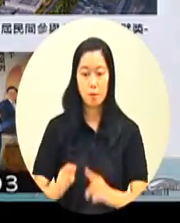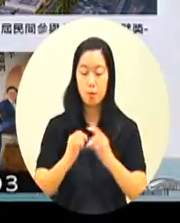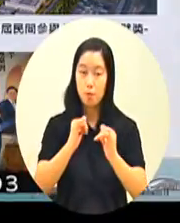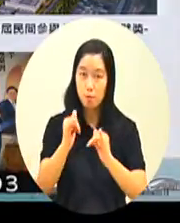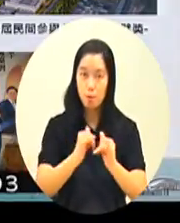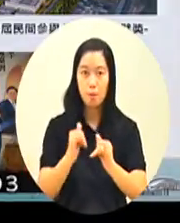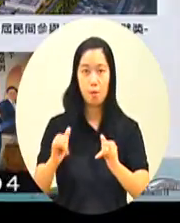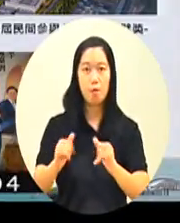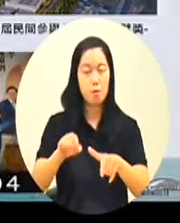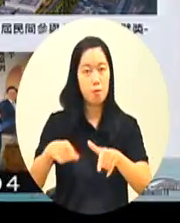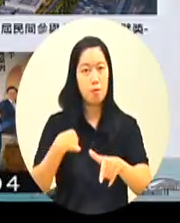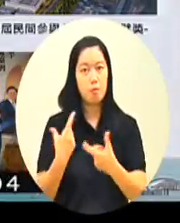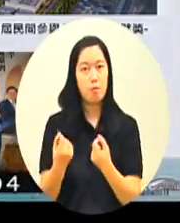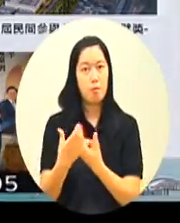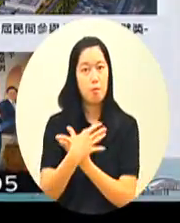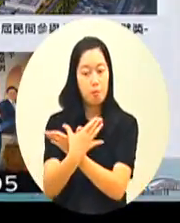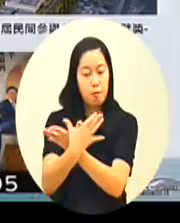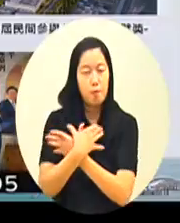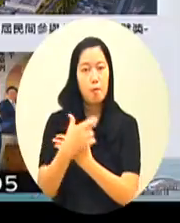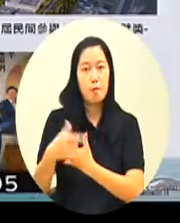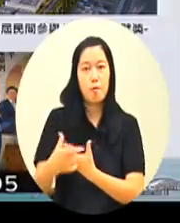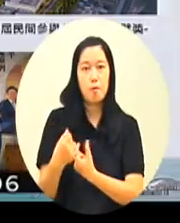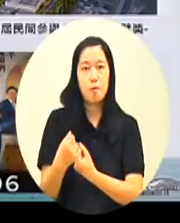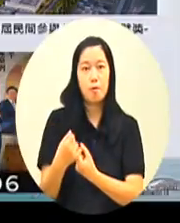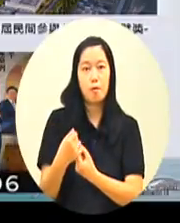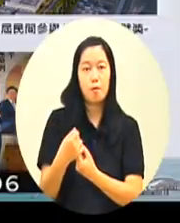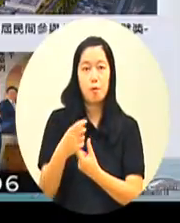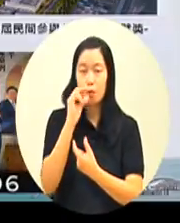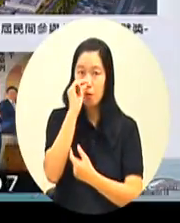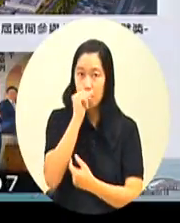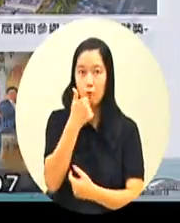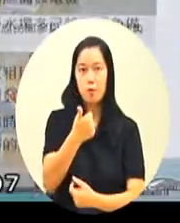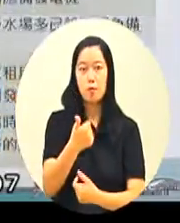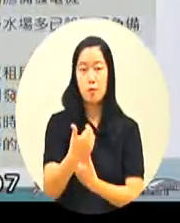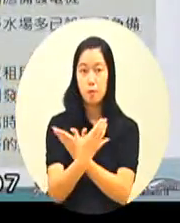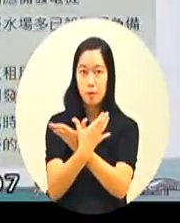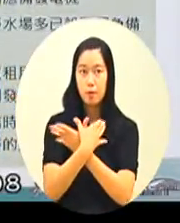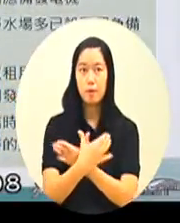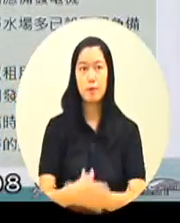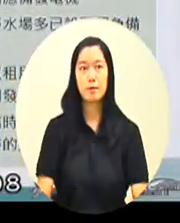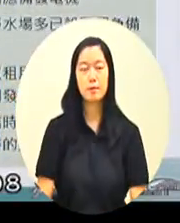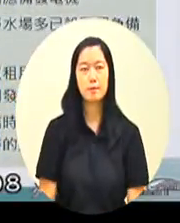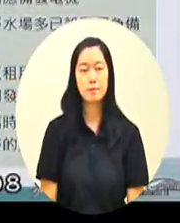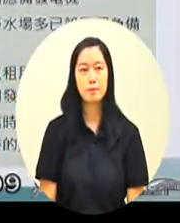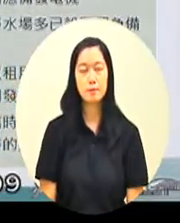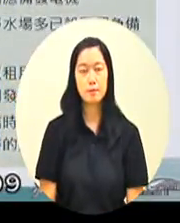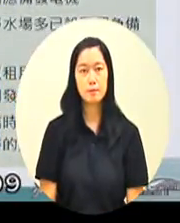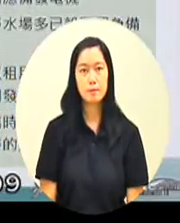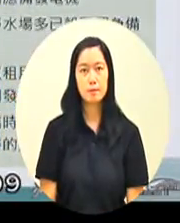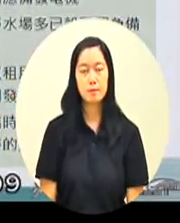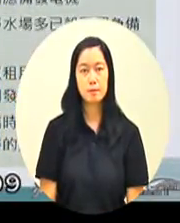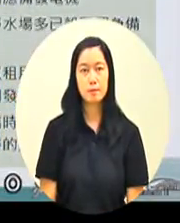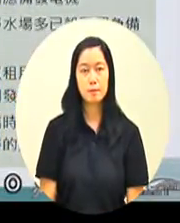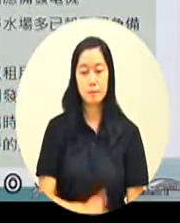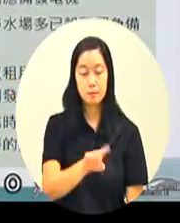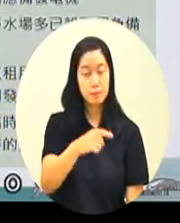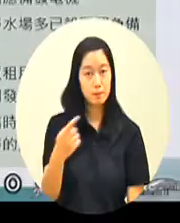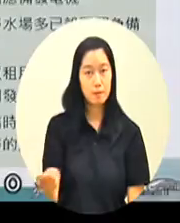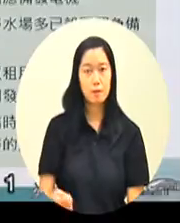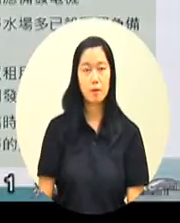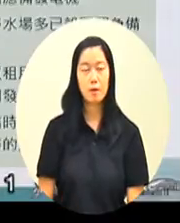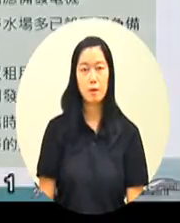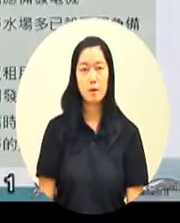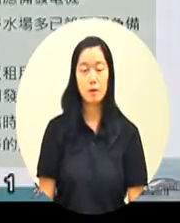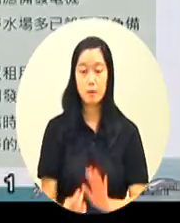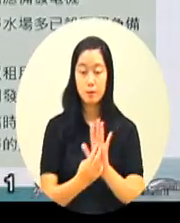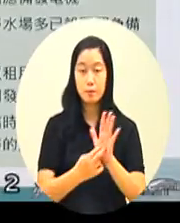得到了民间参与公共建设金箔奖的优等奖。来下一页。那接下来跟大